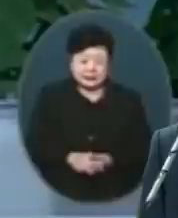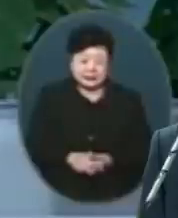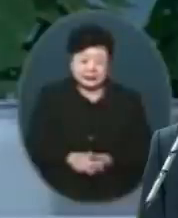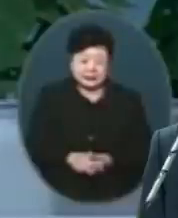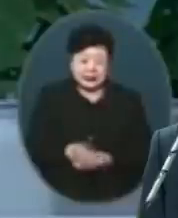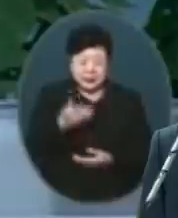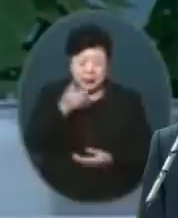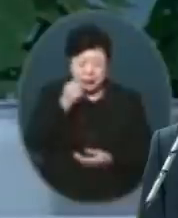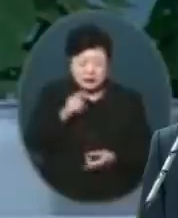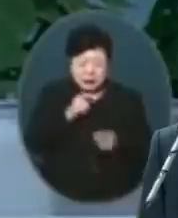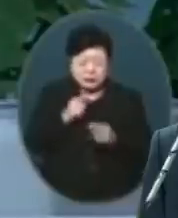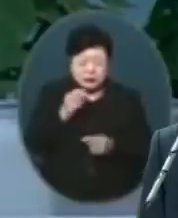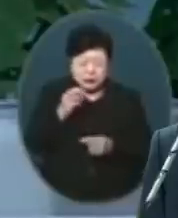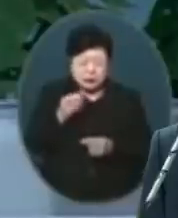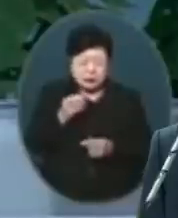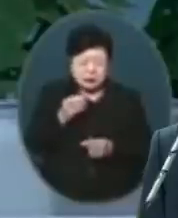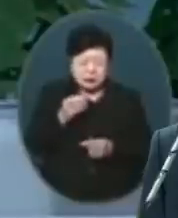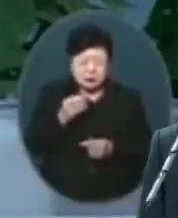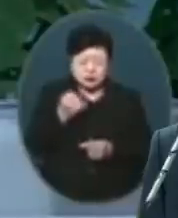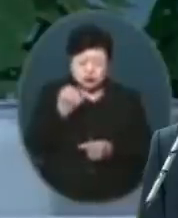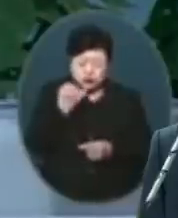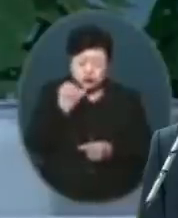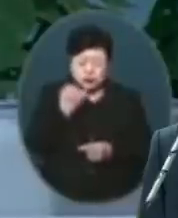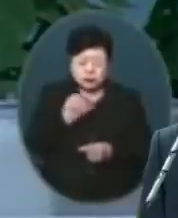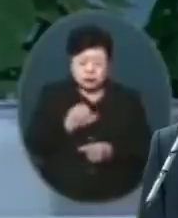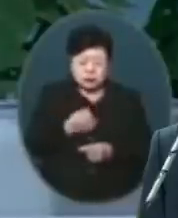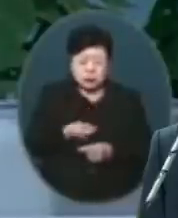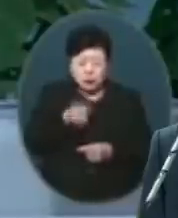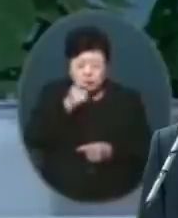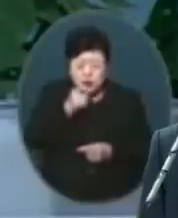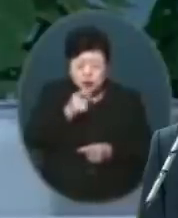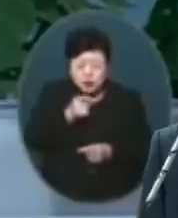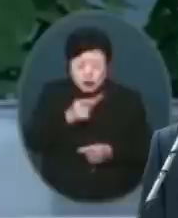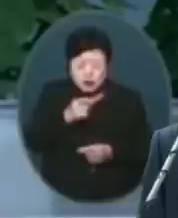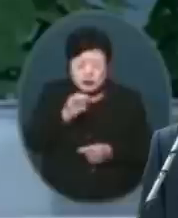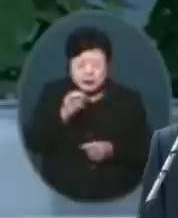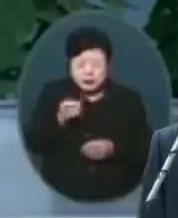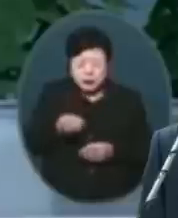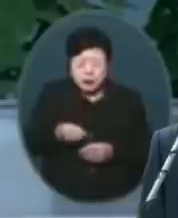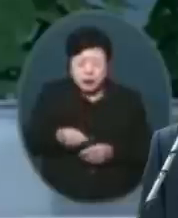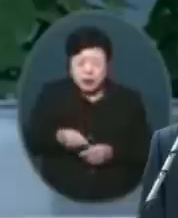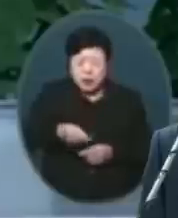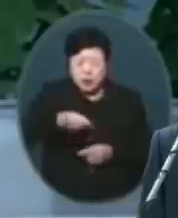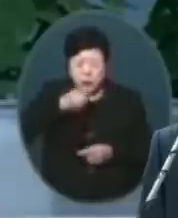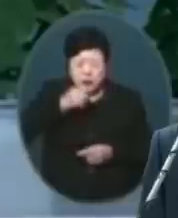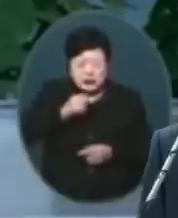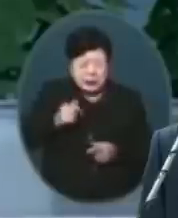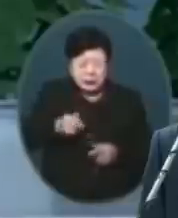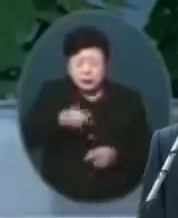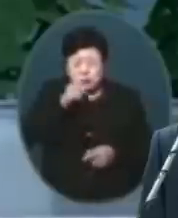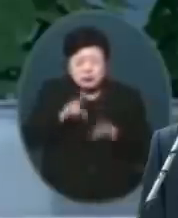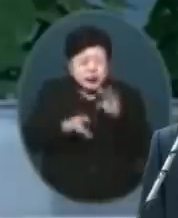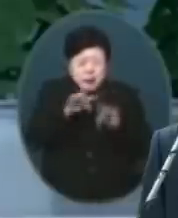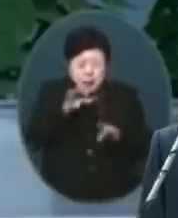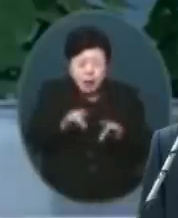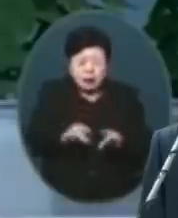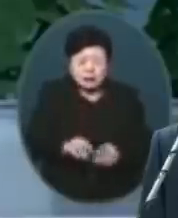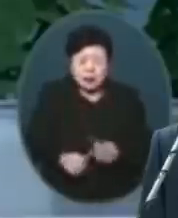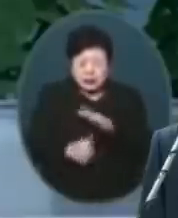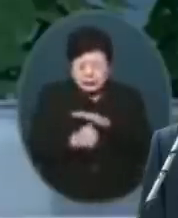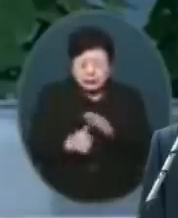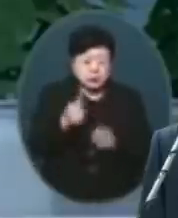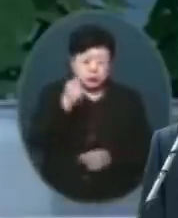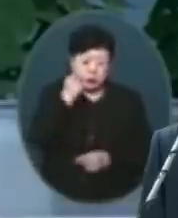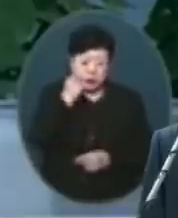밥을 안 먹고 사흘 동안은 그렇게 힘들지 않게 견딜 수 있지만은 물을 안 마시고 사흘 동안